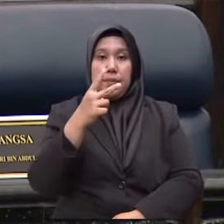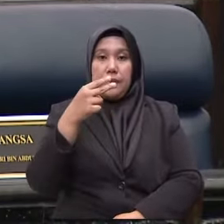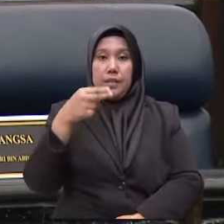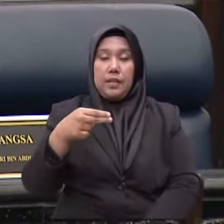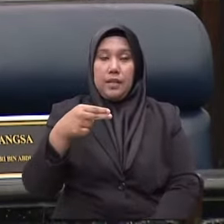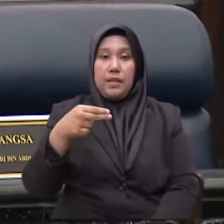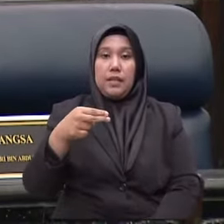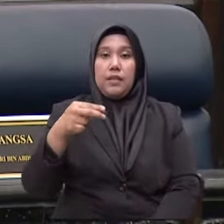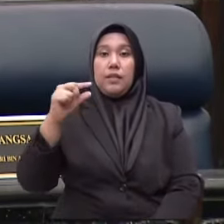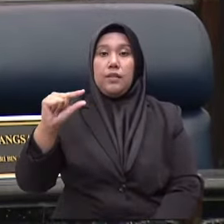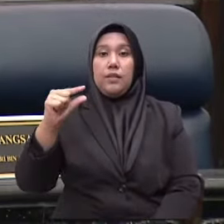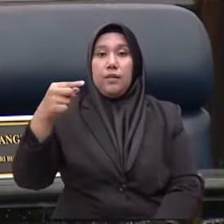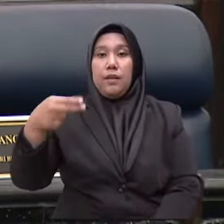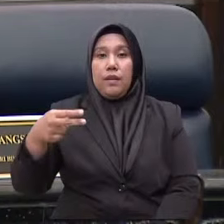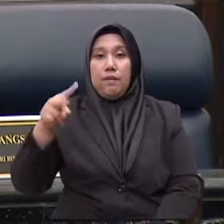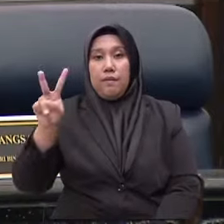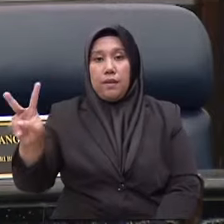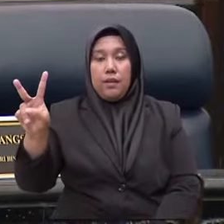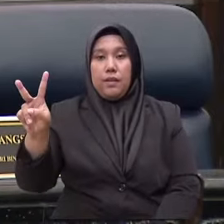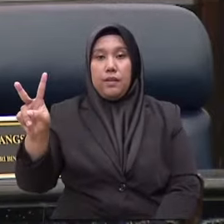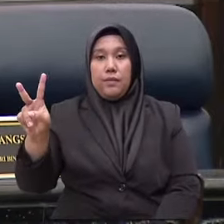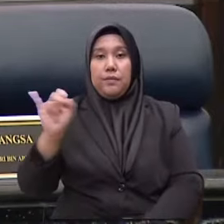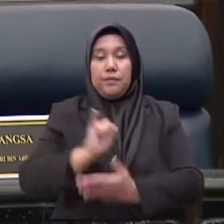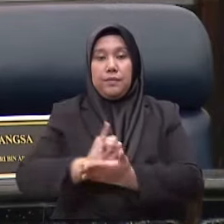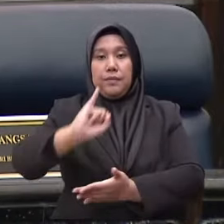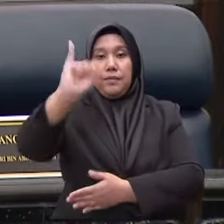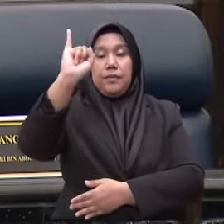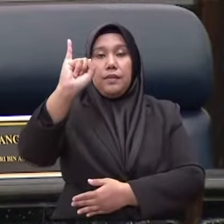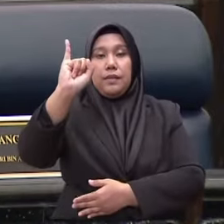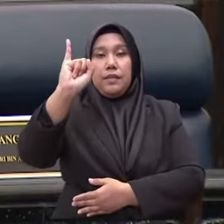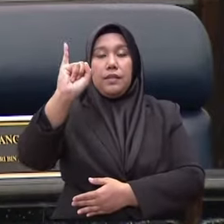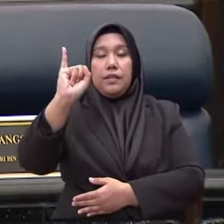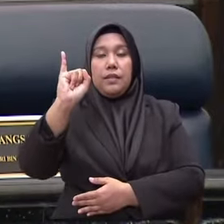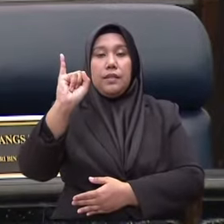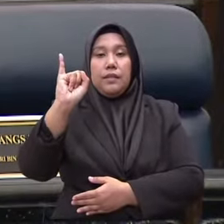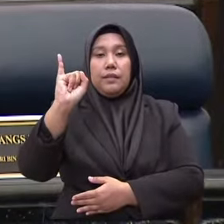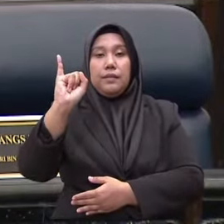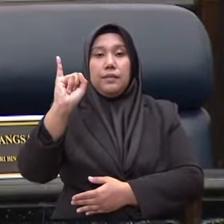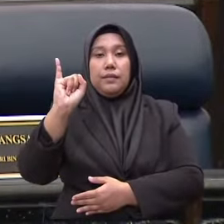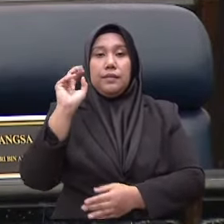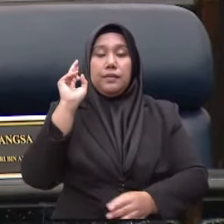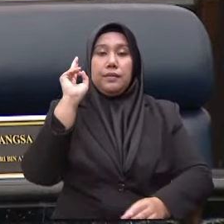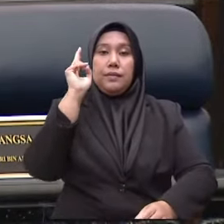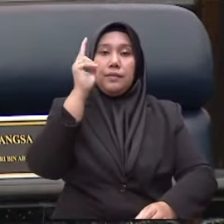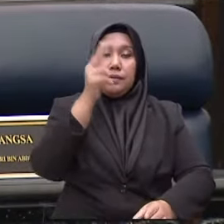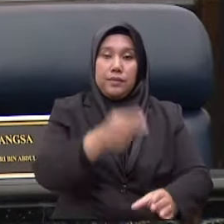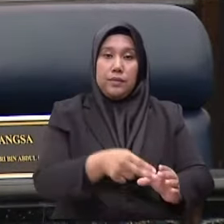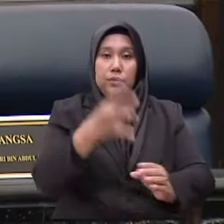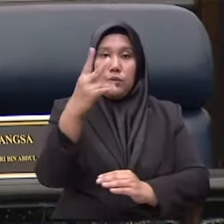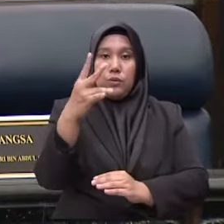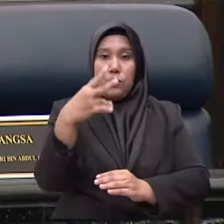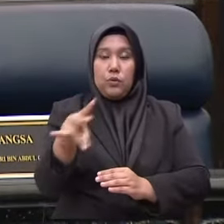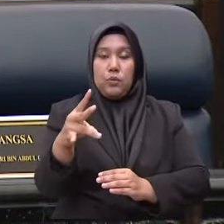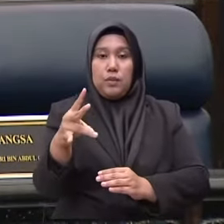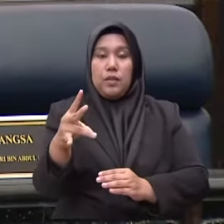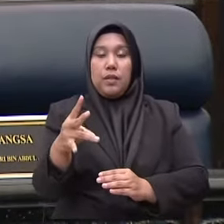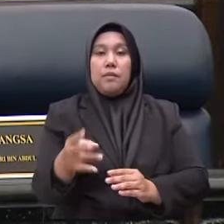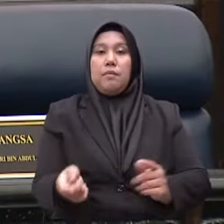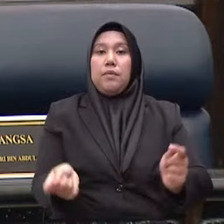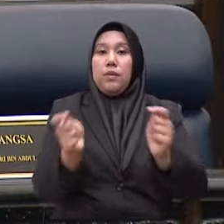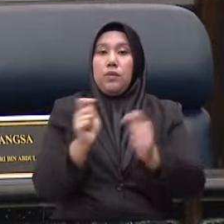industri ini adalah disertai dengan 17 anjakan besar yang